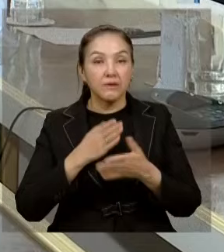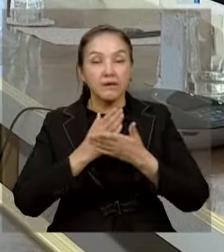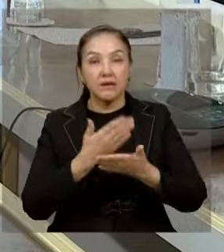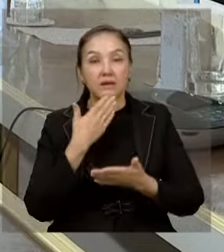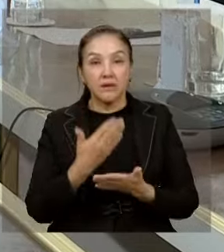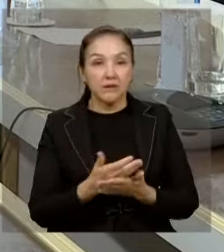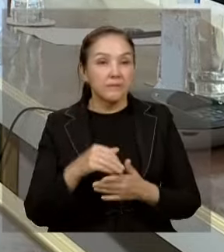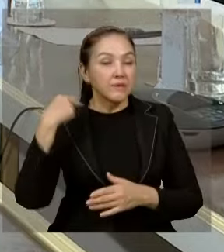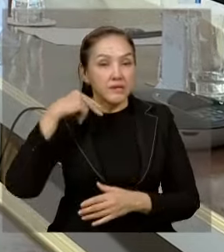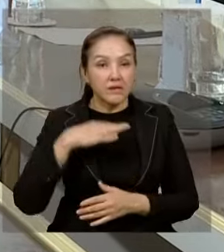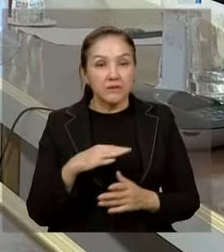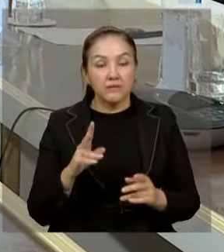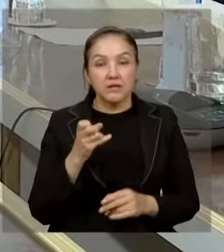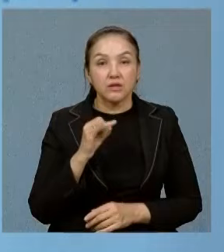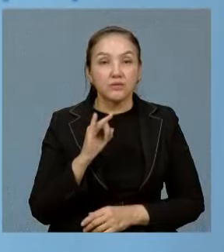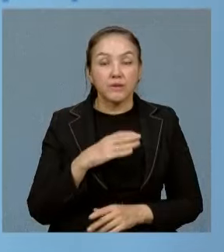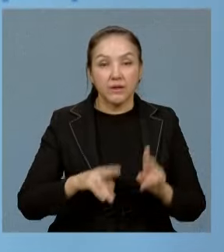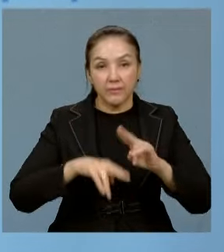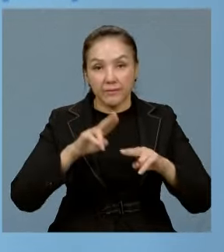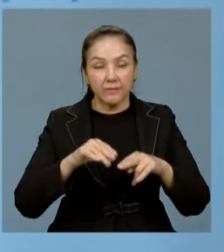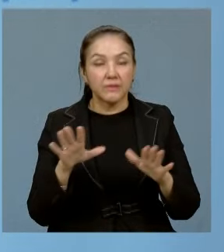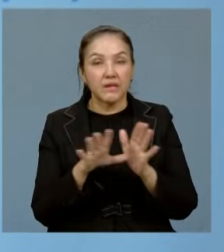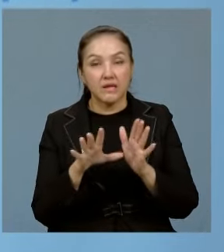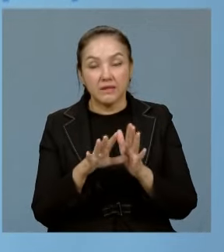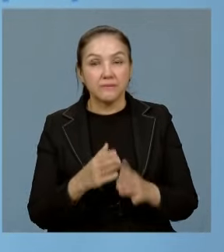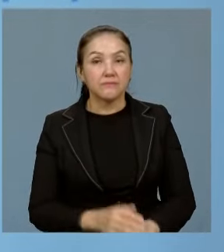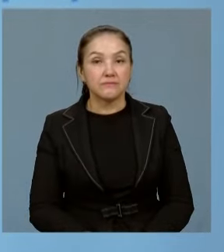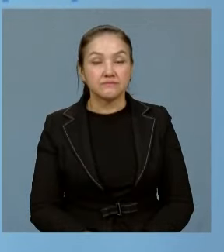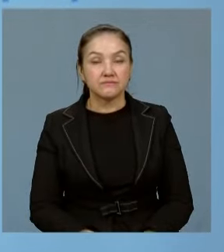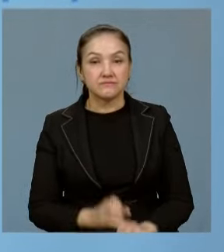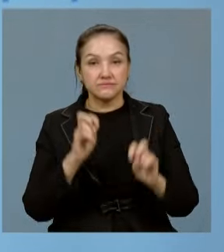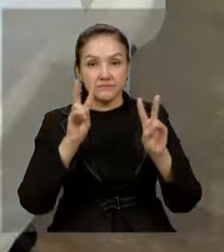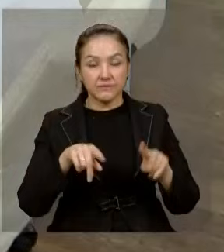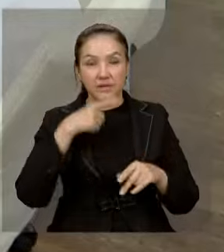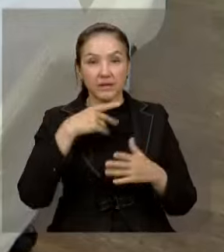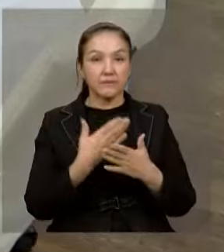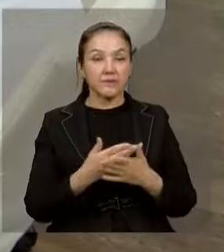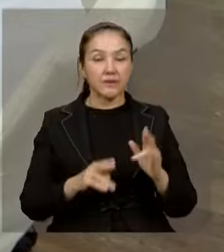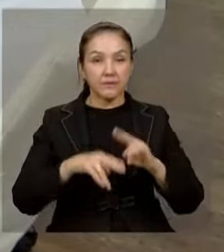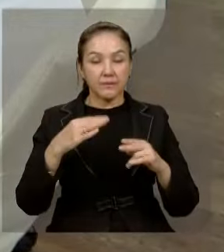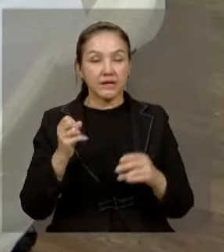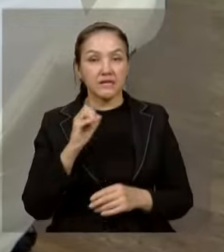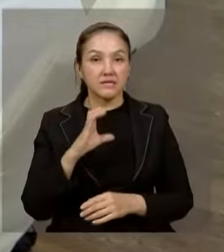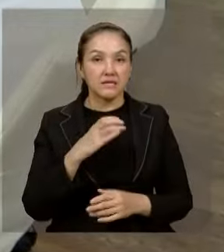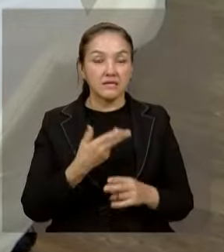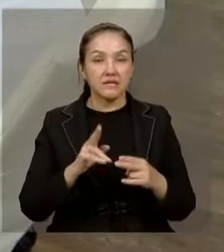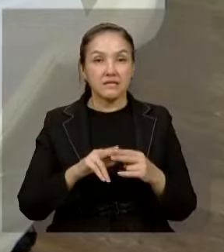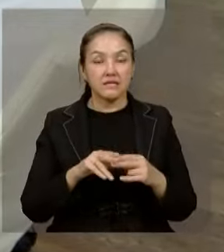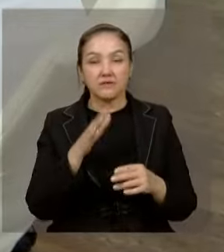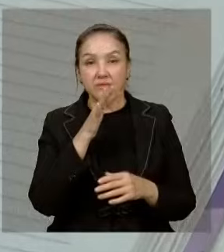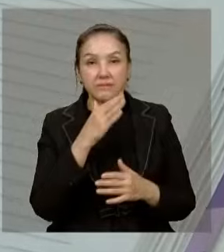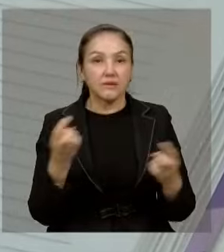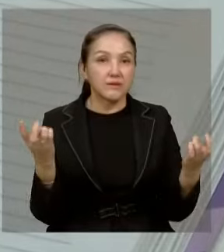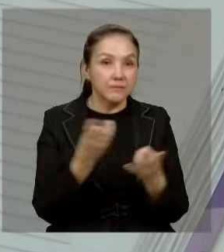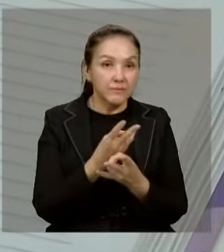президента стала явление даты референдума по строительству атомной электростанции специалисты отмечают что возведение АЭС - это веяние времени